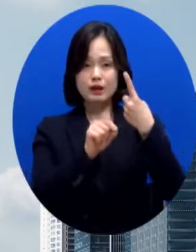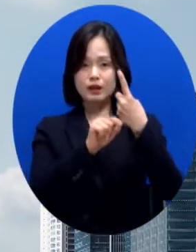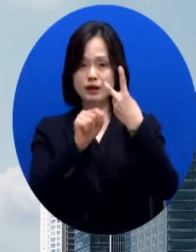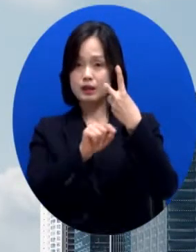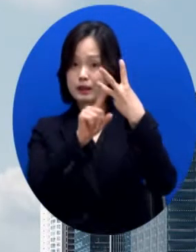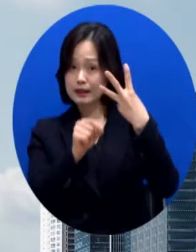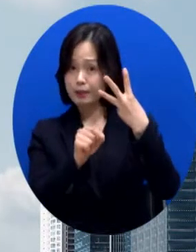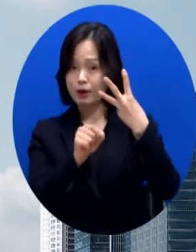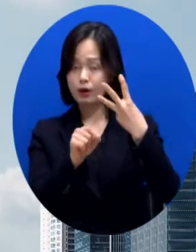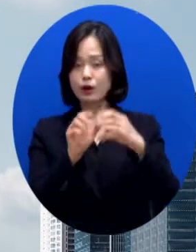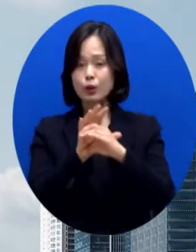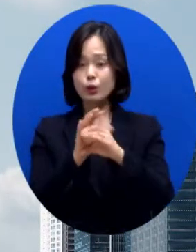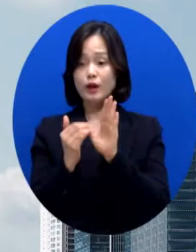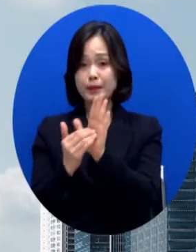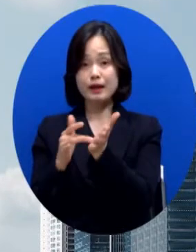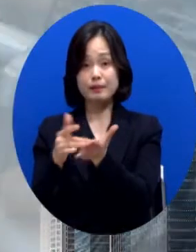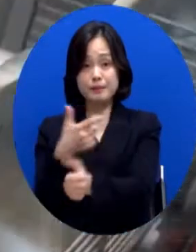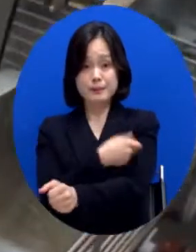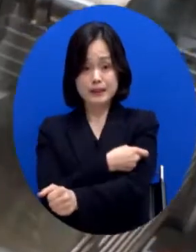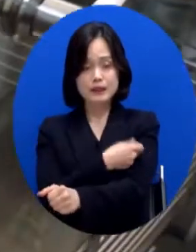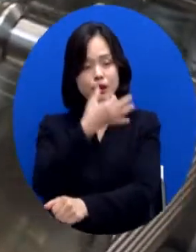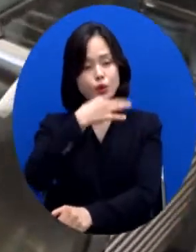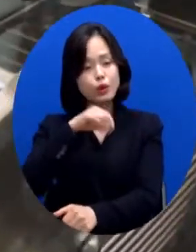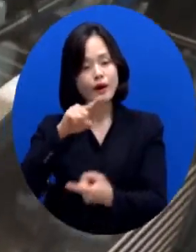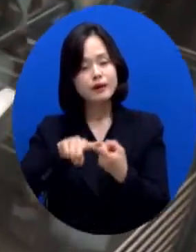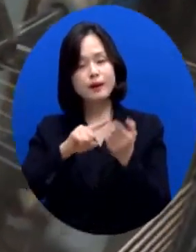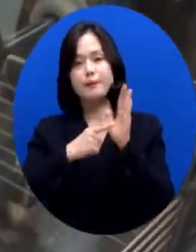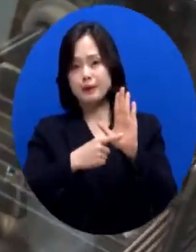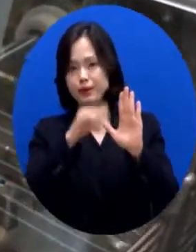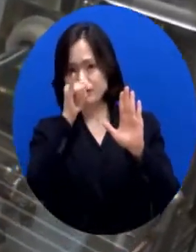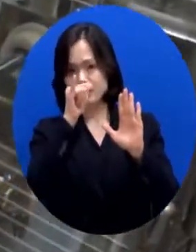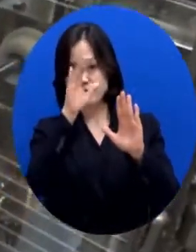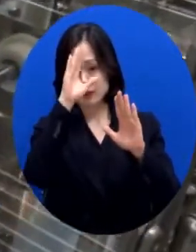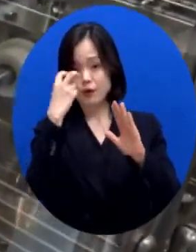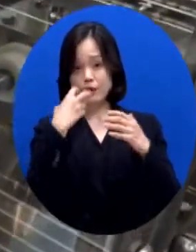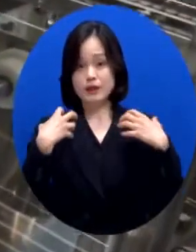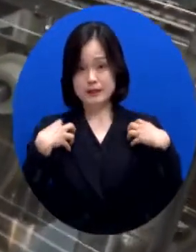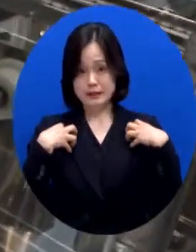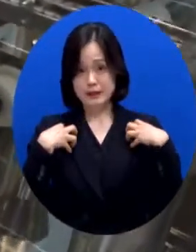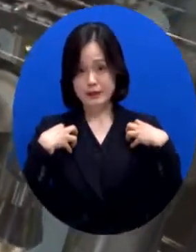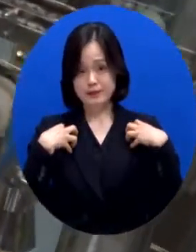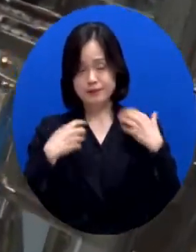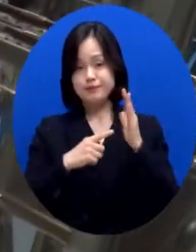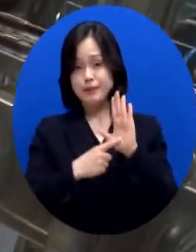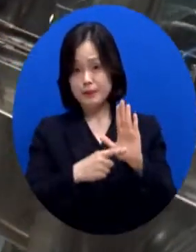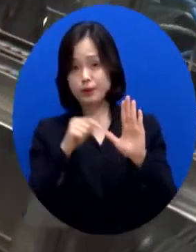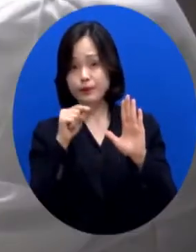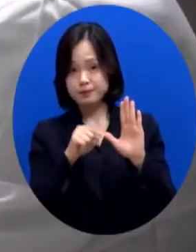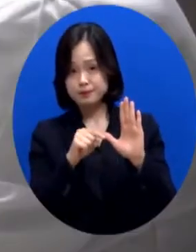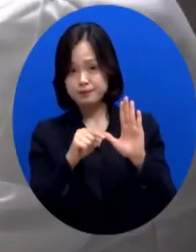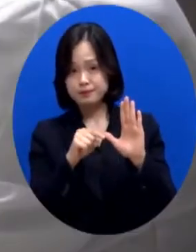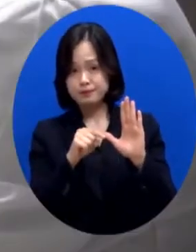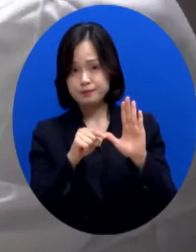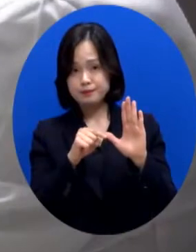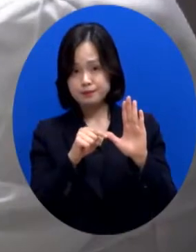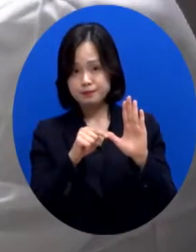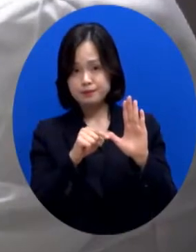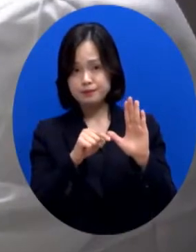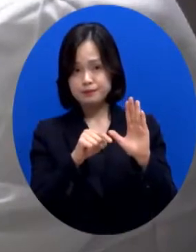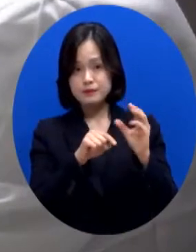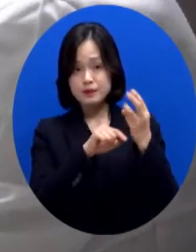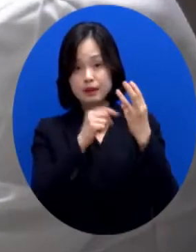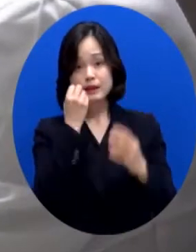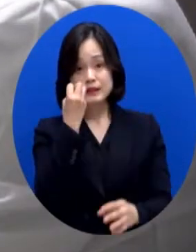백신접종 효과를 발표했습니다 질병관리 청 중앙 방역대책본부 가 1분기 백신 접종